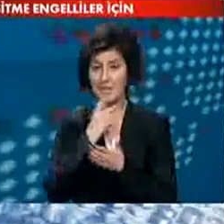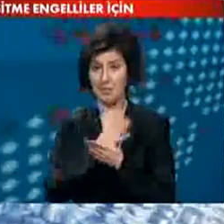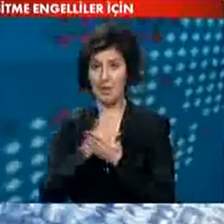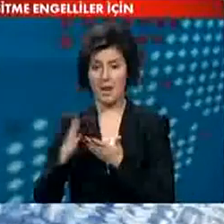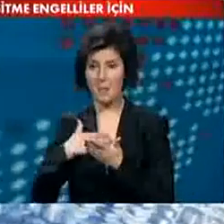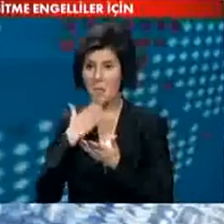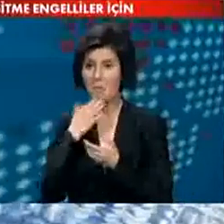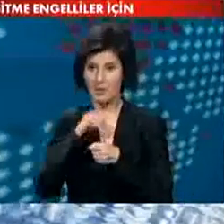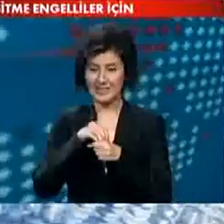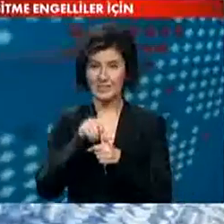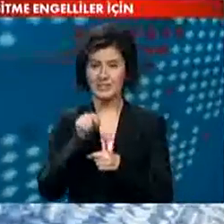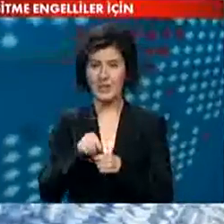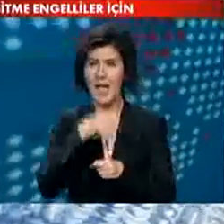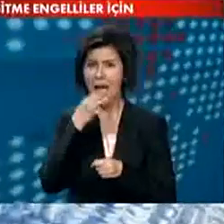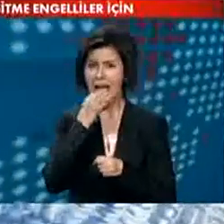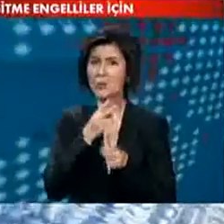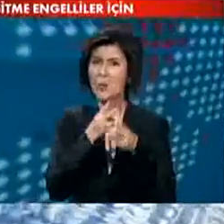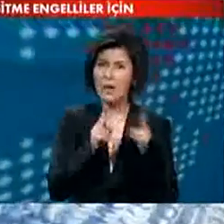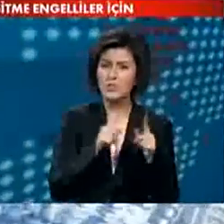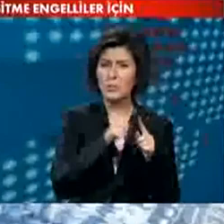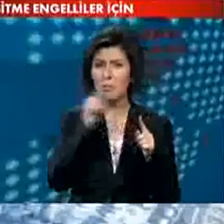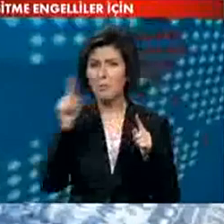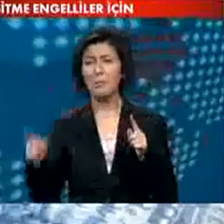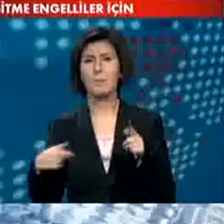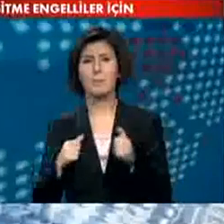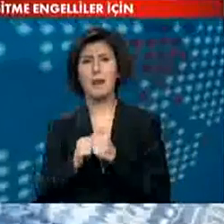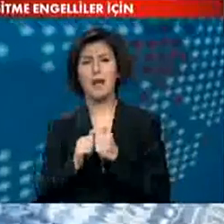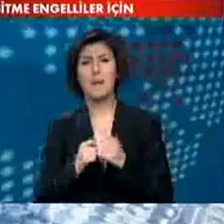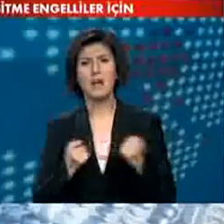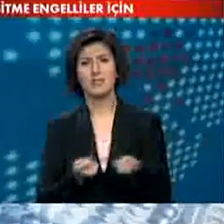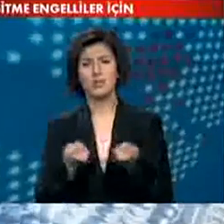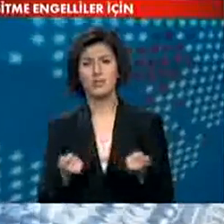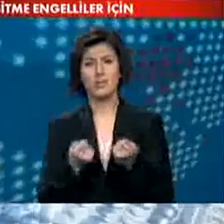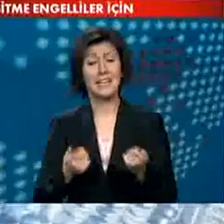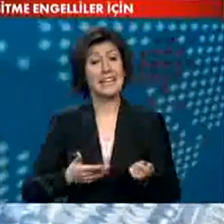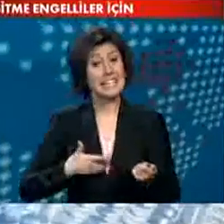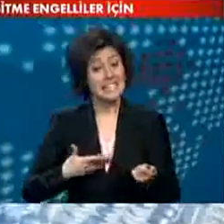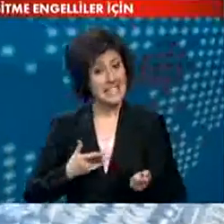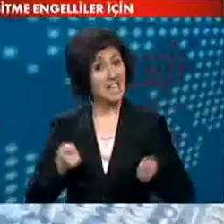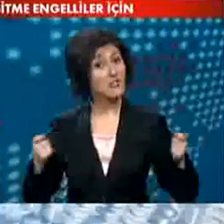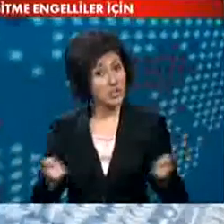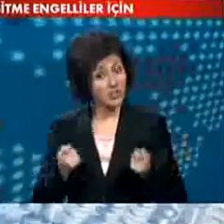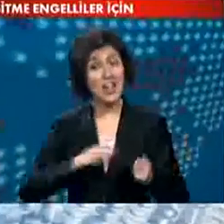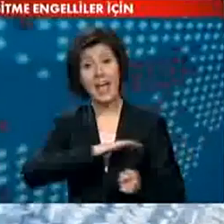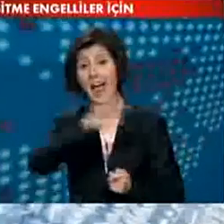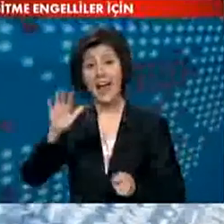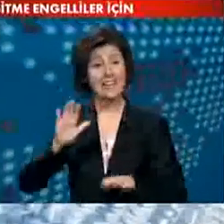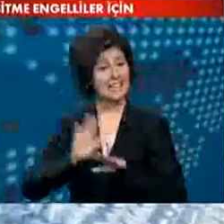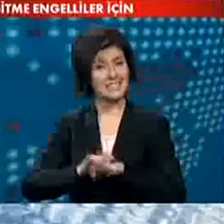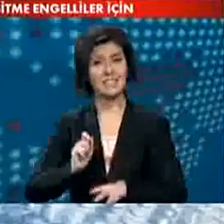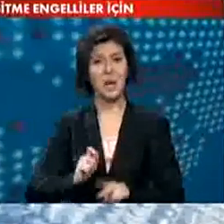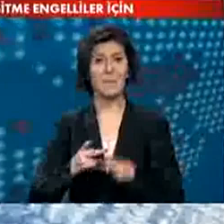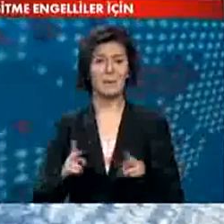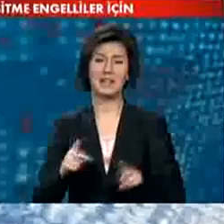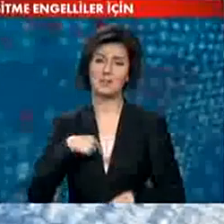onlarla. Eylül ayından beri, okulun açıldığından beri beraber çalışıyoruz. İsteyince, çalışınca herkes yapabileceğini ben burada